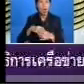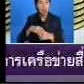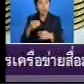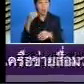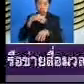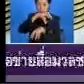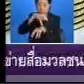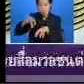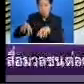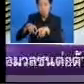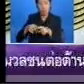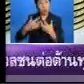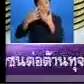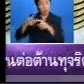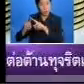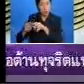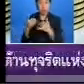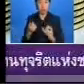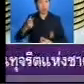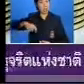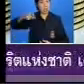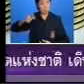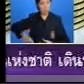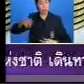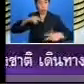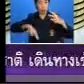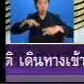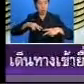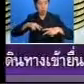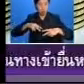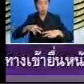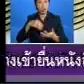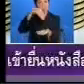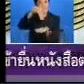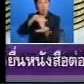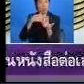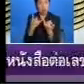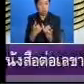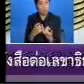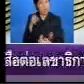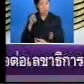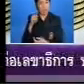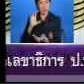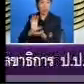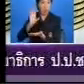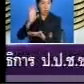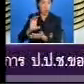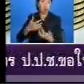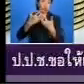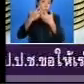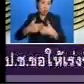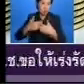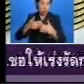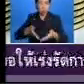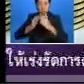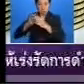อยู่นะครับแต่วันนี้ครับศาลปกครองกลางมีการสั่งระงับชั่วคราวแล้วนะครับในเรื่องของโครงการการลงทุนในเขตนิคมอุตสาหกรรมมาบตาพุธ76โคร